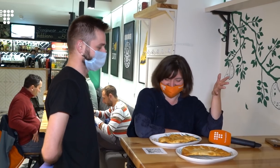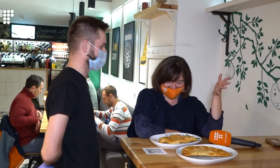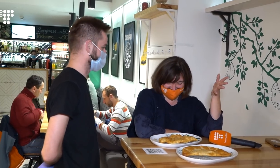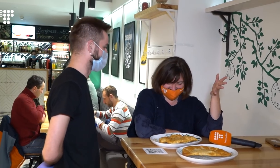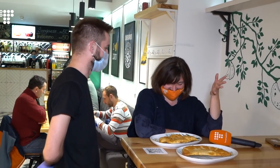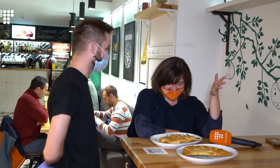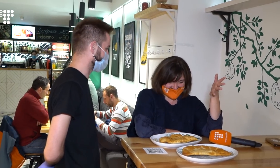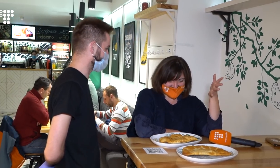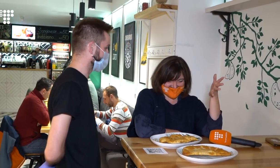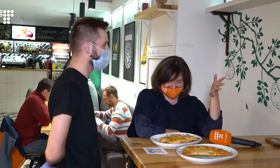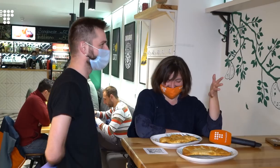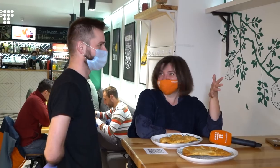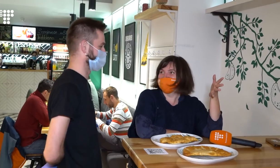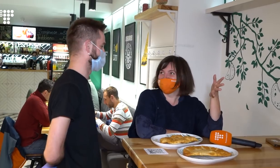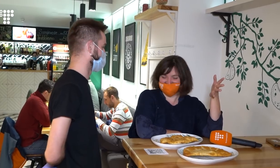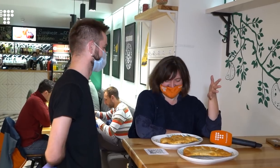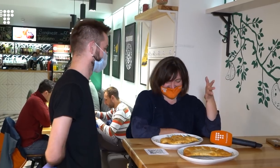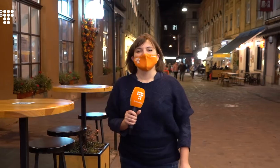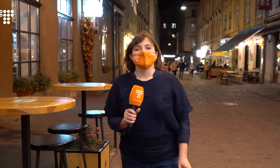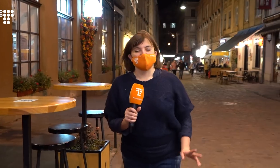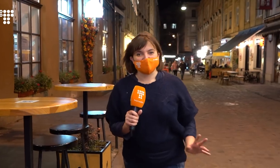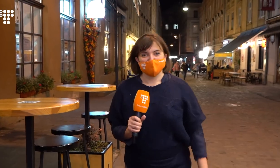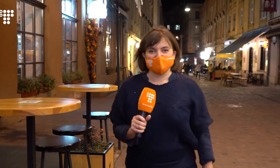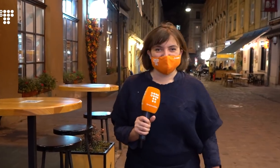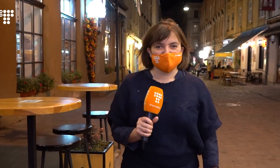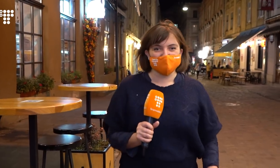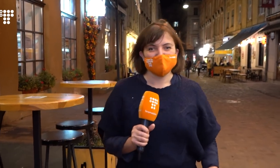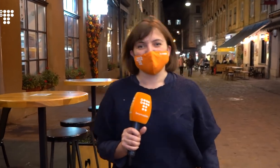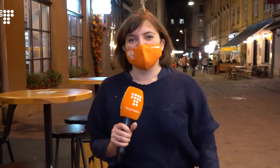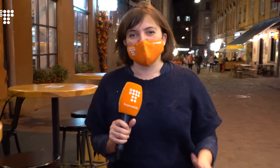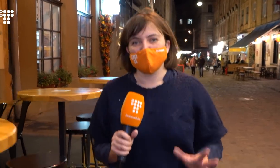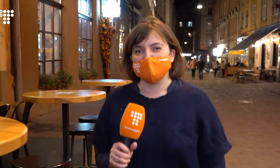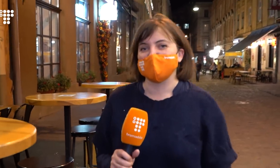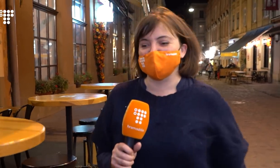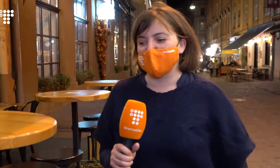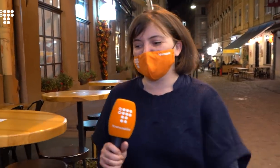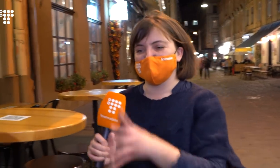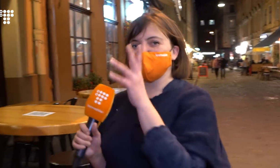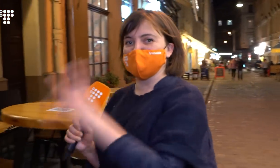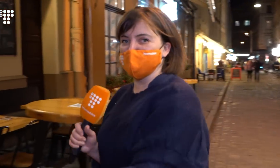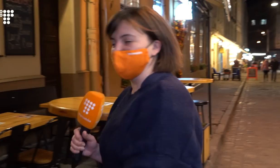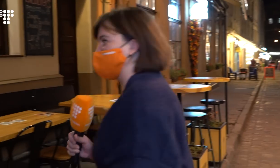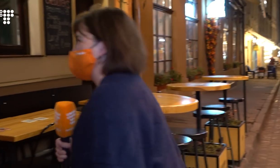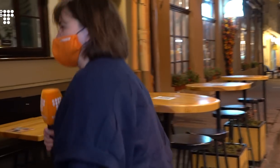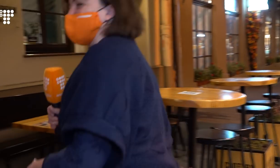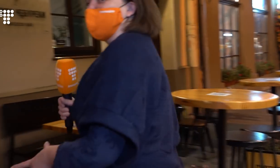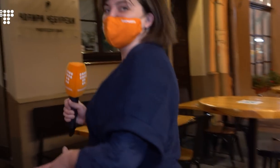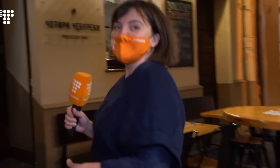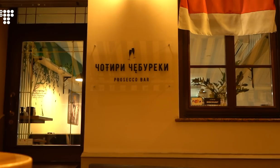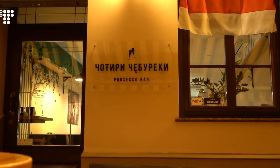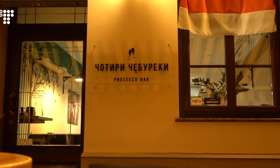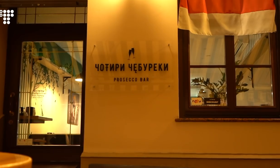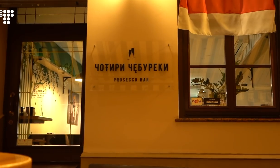Ні, ви що? У нас буде любов до всього. Ще за 2 тижні до виборів у Львові відкрилась альтернативна виборча